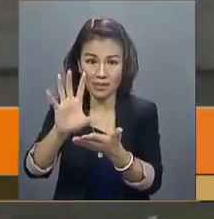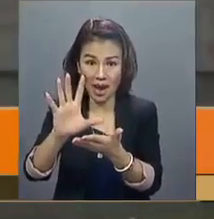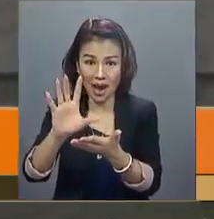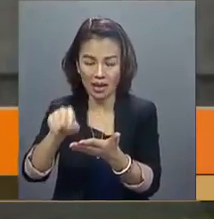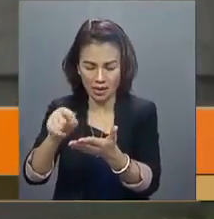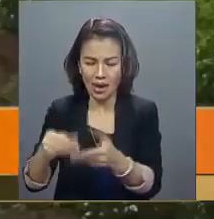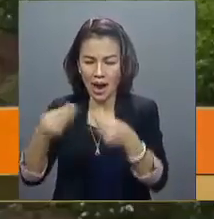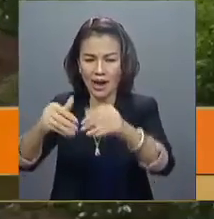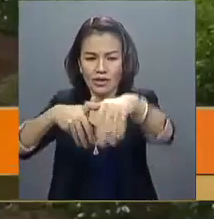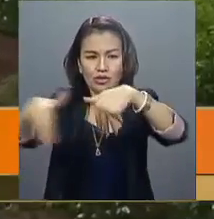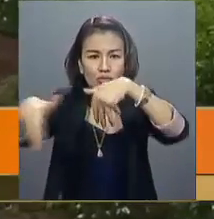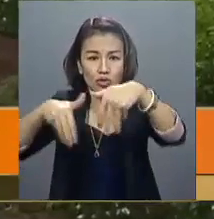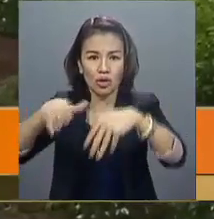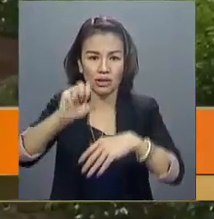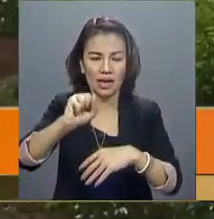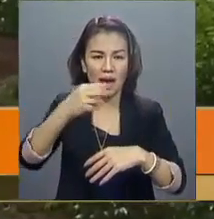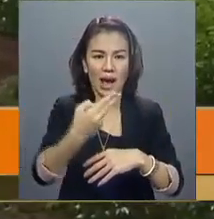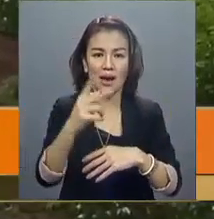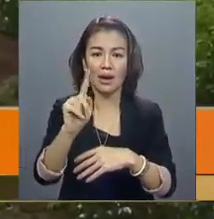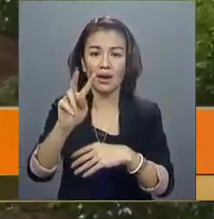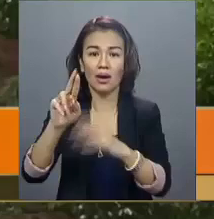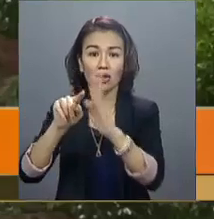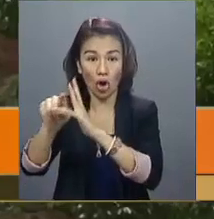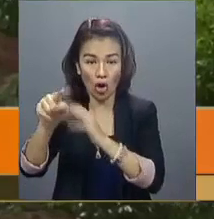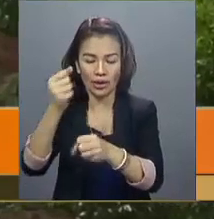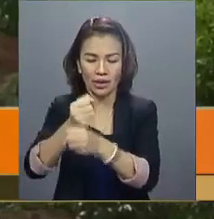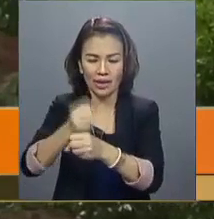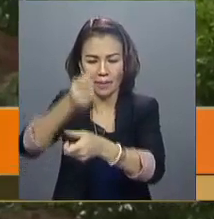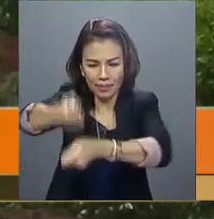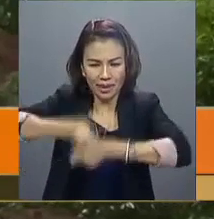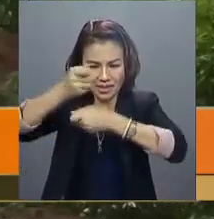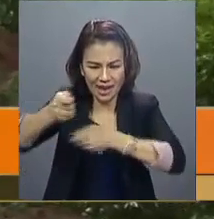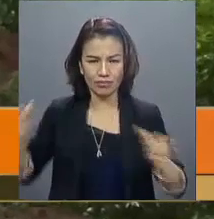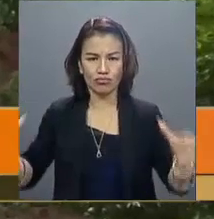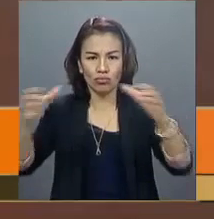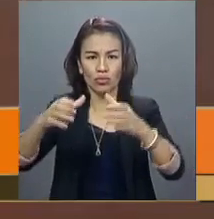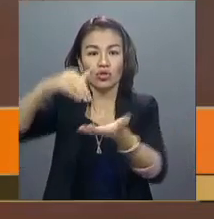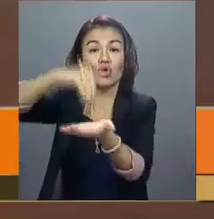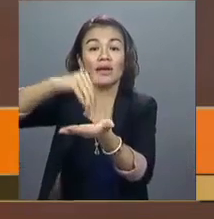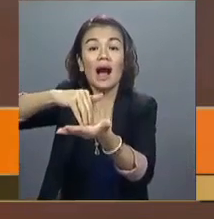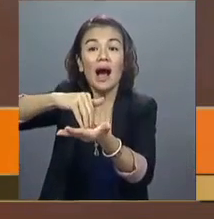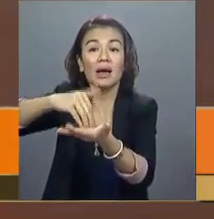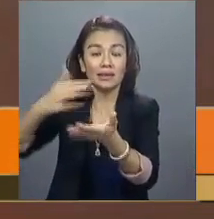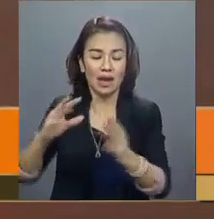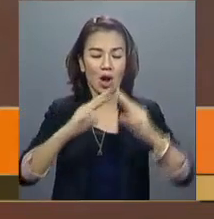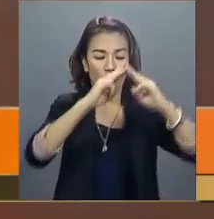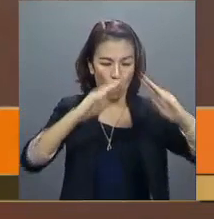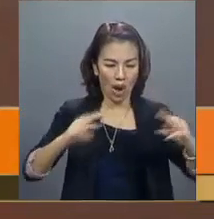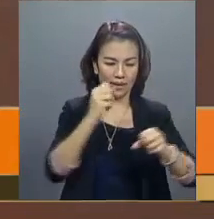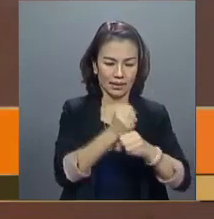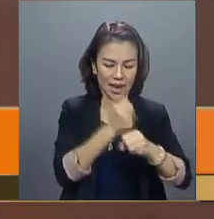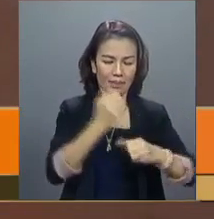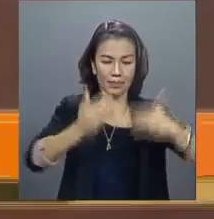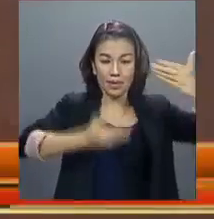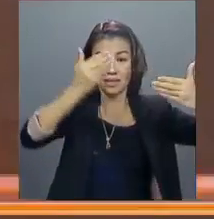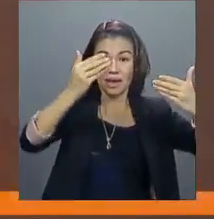ดตั้งชุมชนสหกรณ์แปลงรวมทำการเกษตรร่วมกันในส่วนของวัดนั้นก็สามารถใช้ที่ดินดำเนินกิจกรรมทางพระ